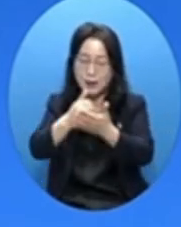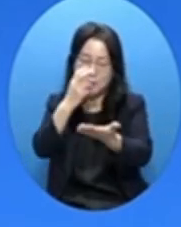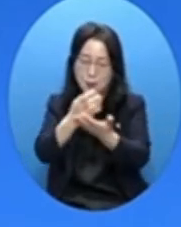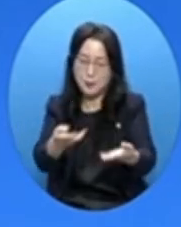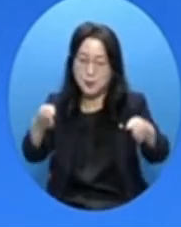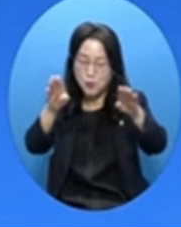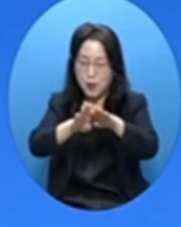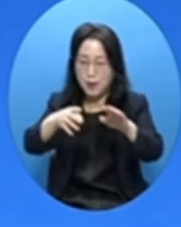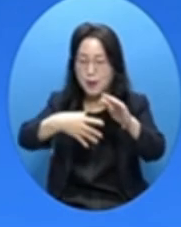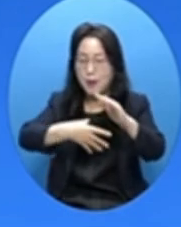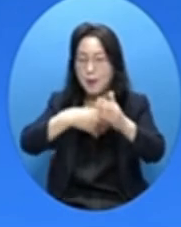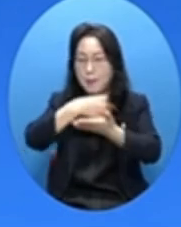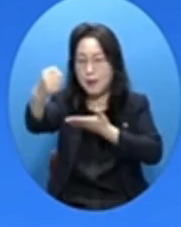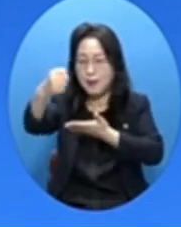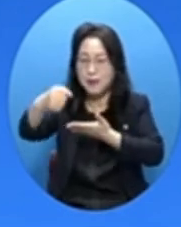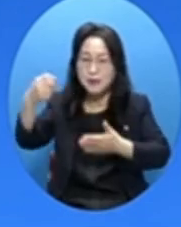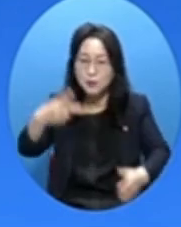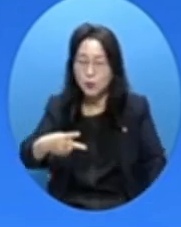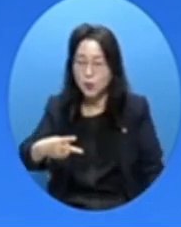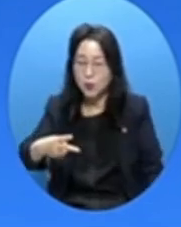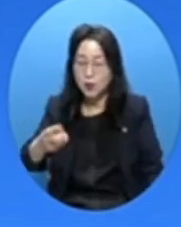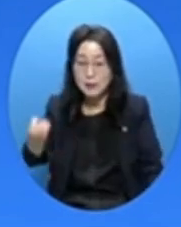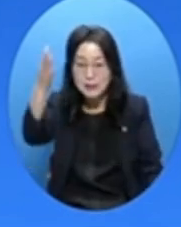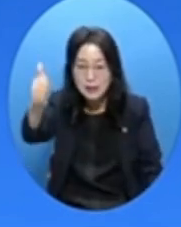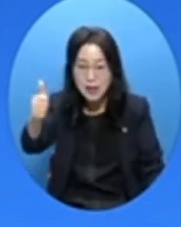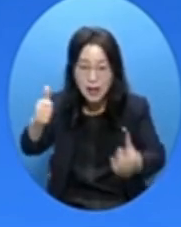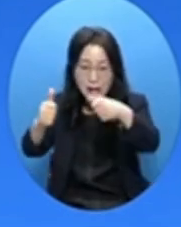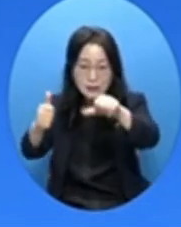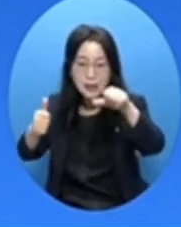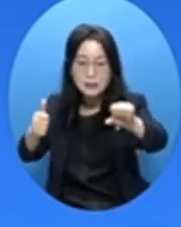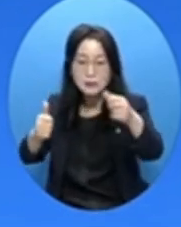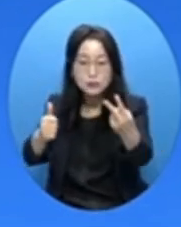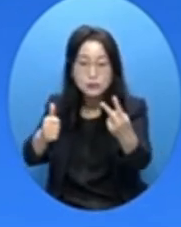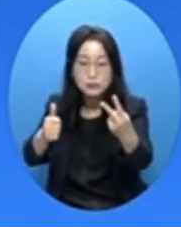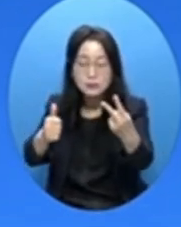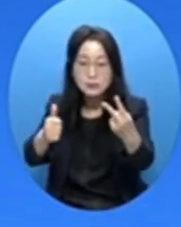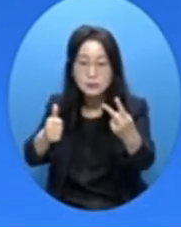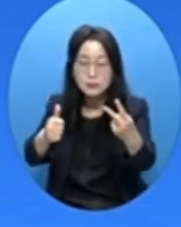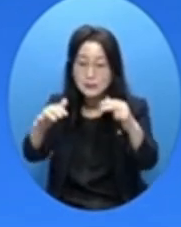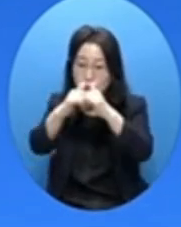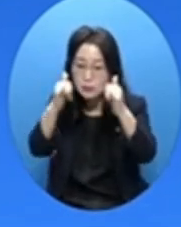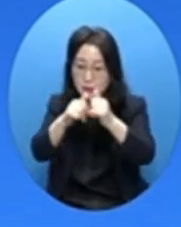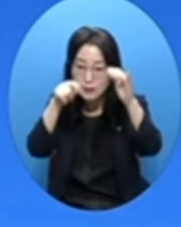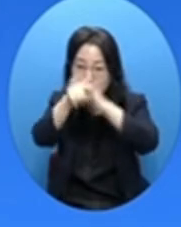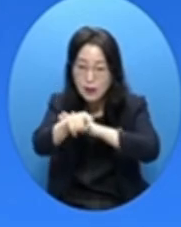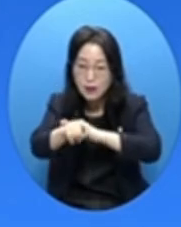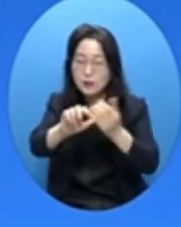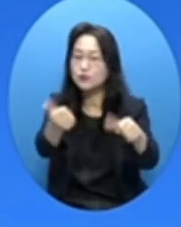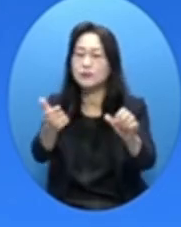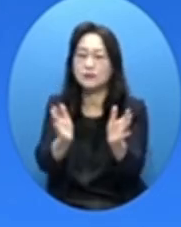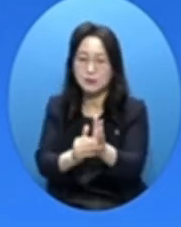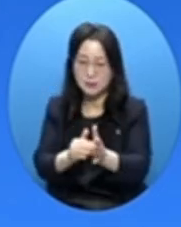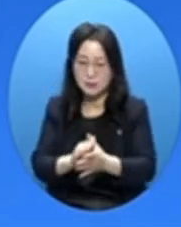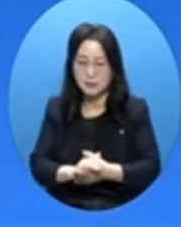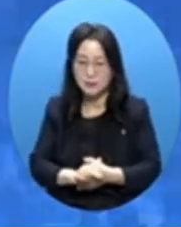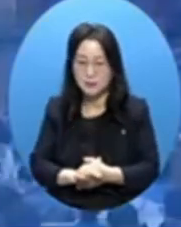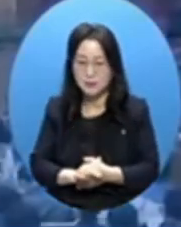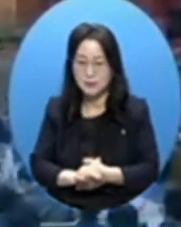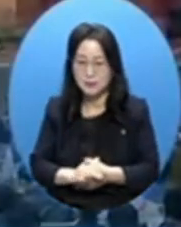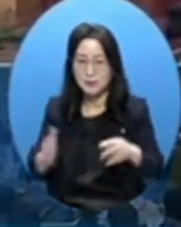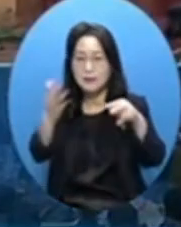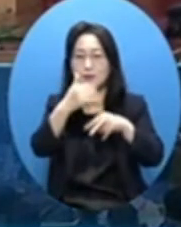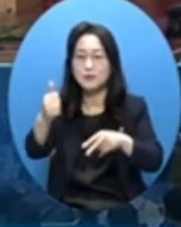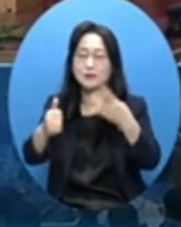쭈이 아들 법리 아퀴나스는 그 자리에서 죽고 말았습니다 사무엘상